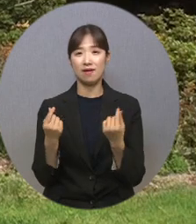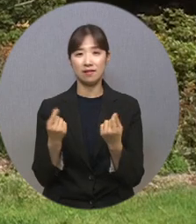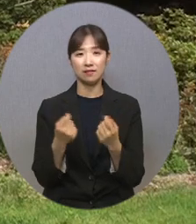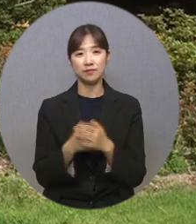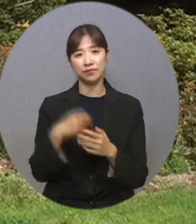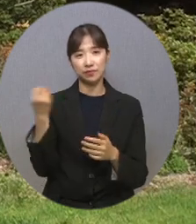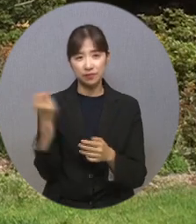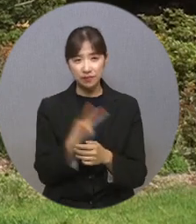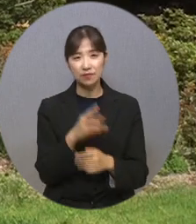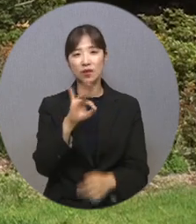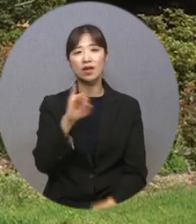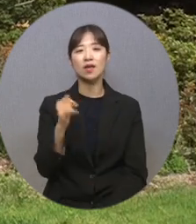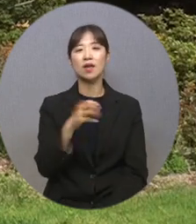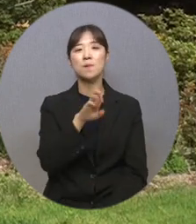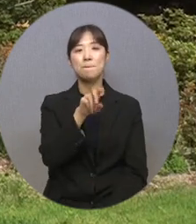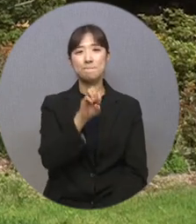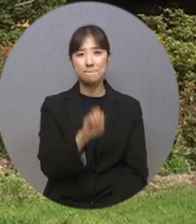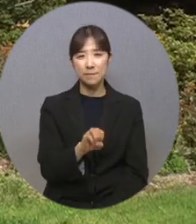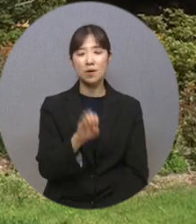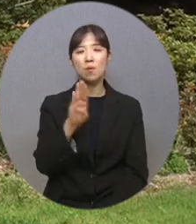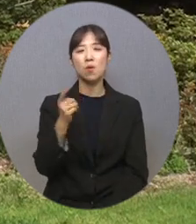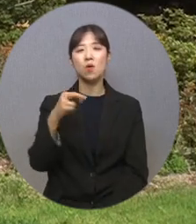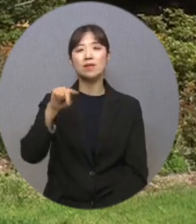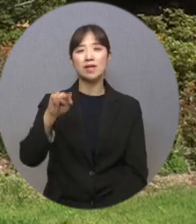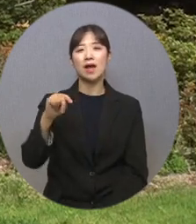그 다음에 임평대군의 봉사손인